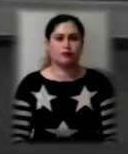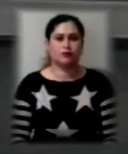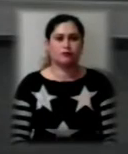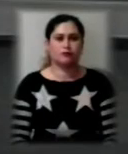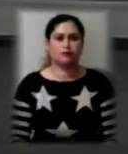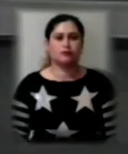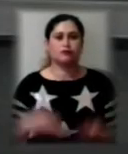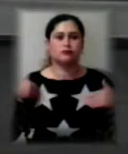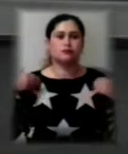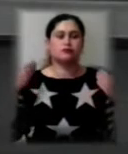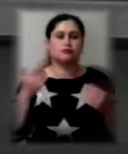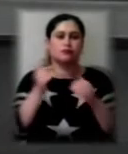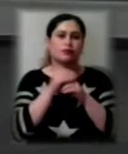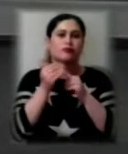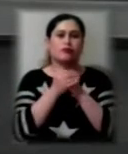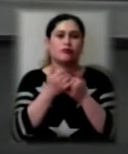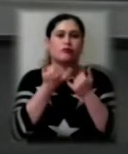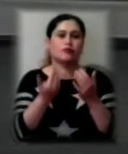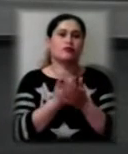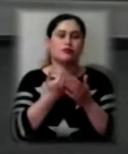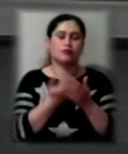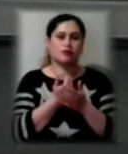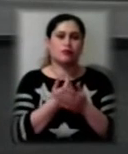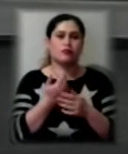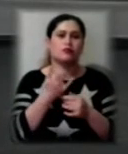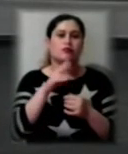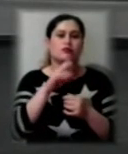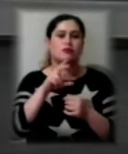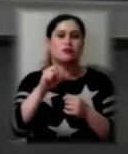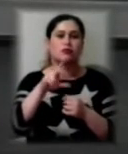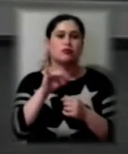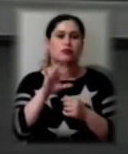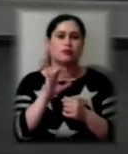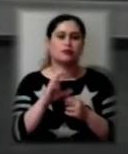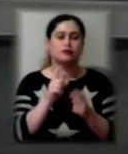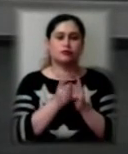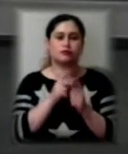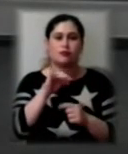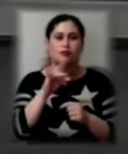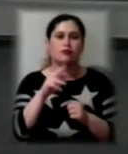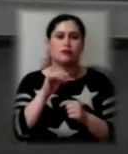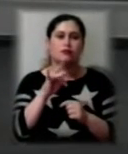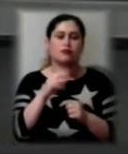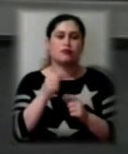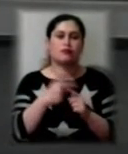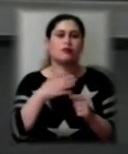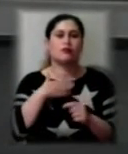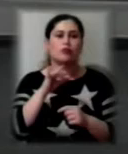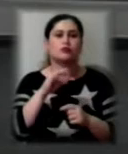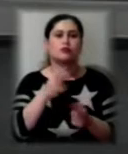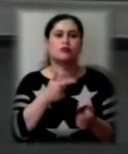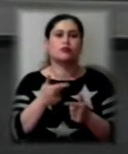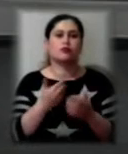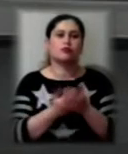Добрий вечір. В прямому ефірі новини на Суспільному. В студії Оксана Хлібус, Сурдопале Каталіна Краєвська. Наші кореспонденти підготували випуск новин